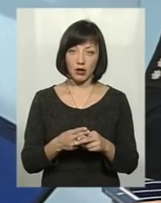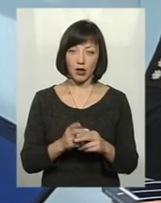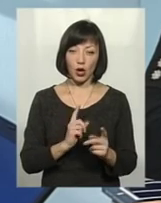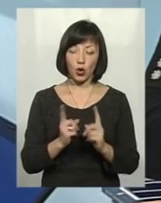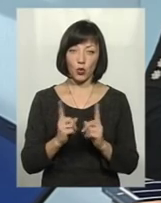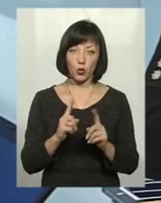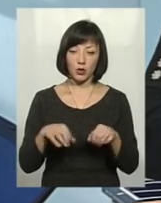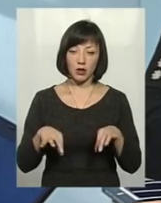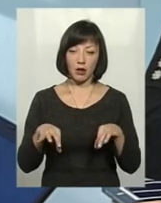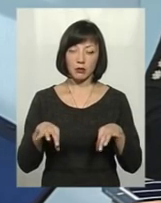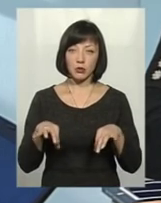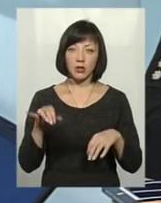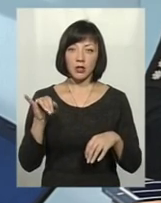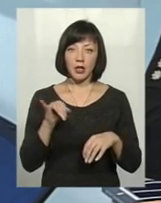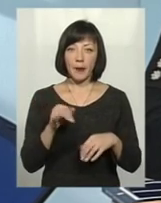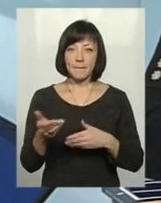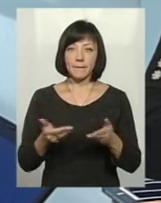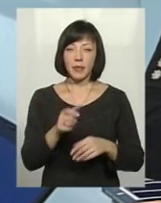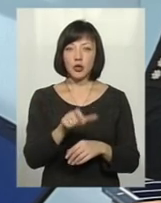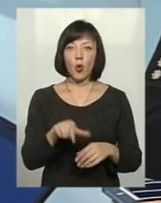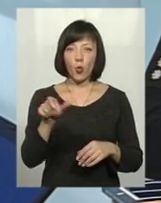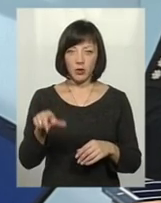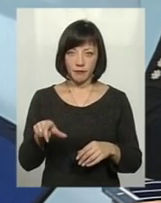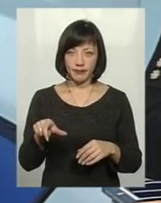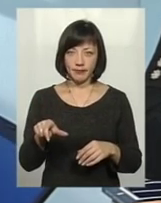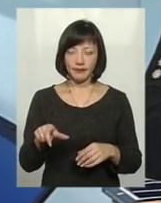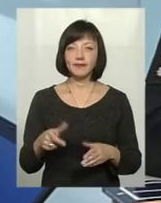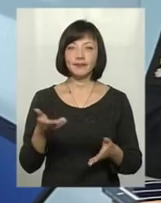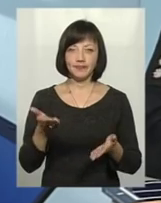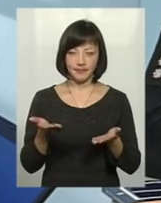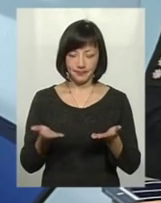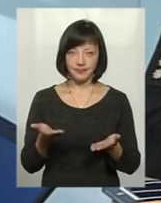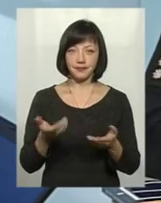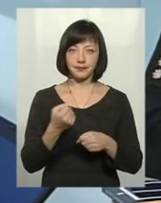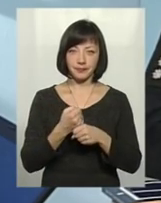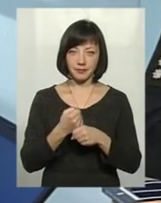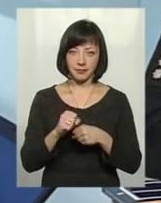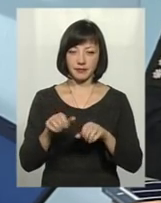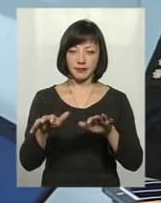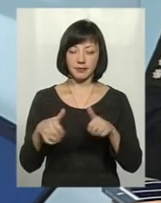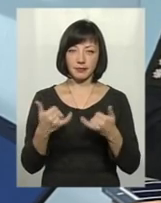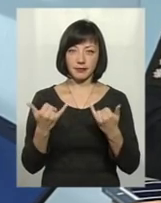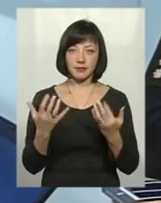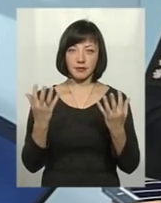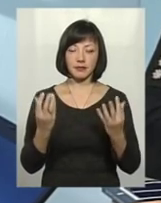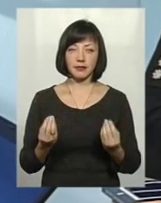руху транспортних засобів і пішоходів, відповідно, його примусове вилучення на даний